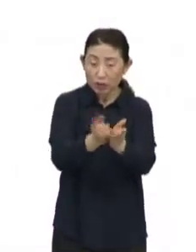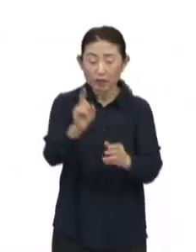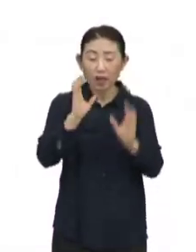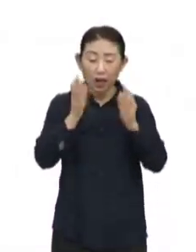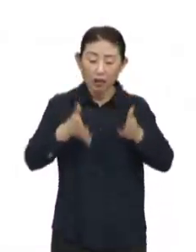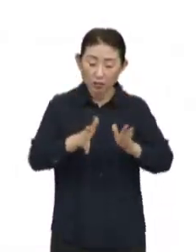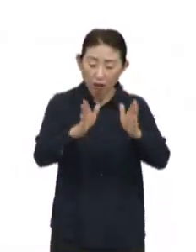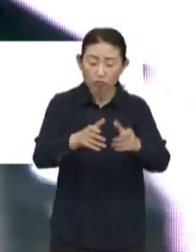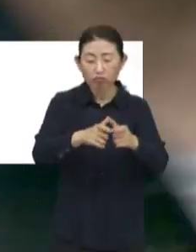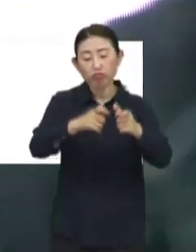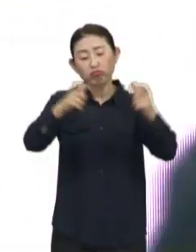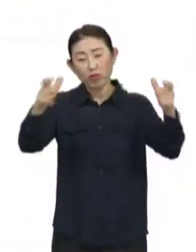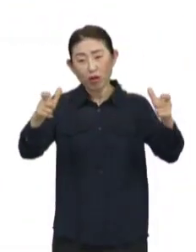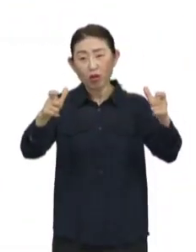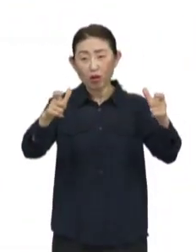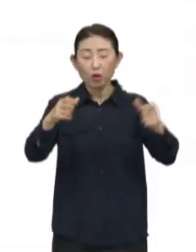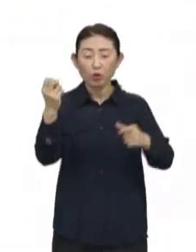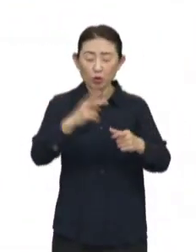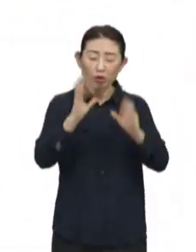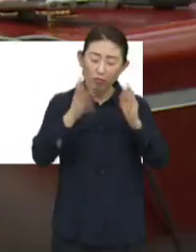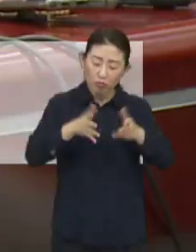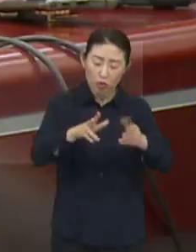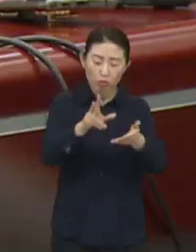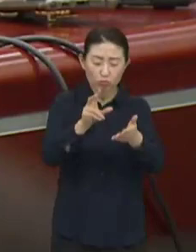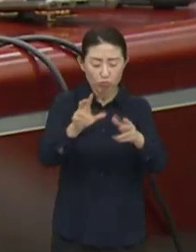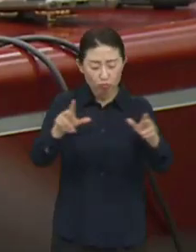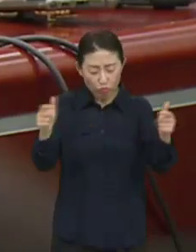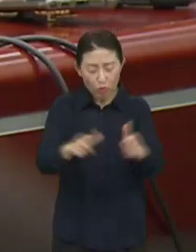극복 모델을 마련하였습니다.